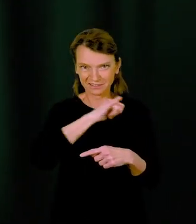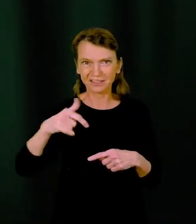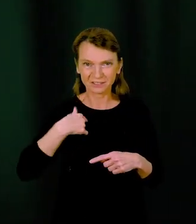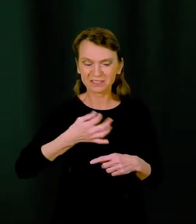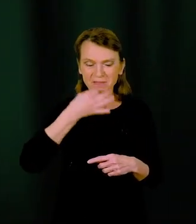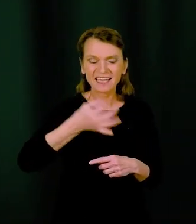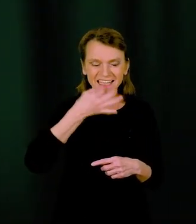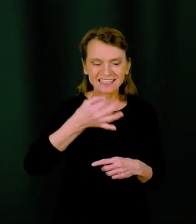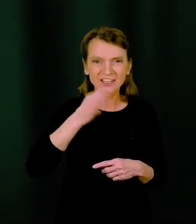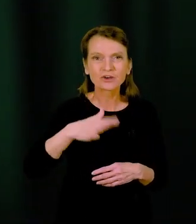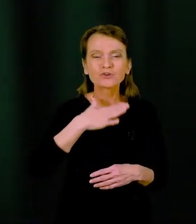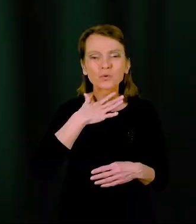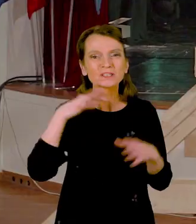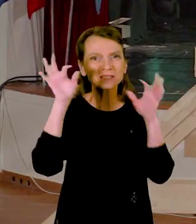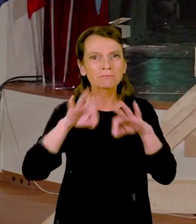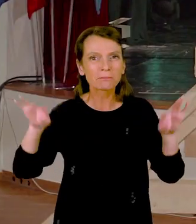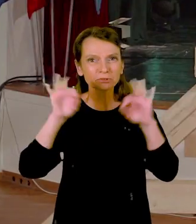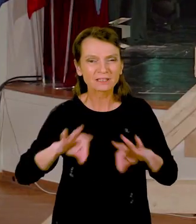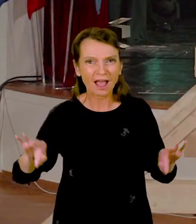prazniku recitiral na šolski proslavi.